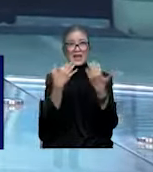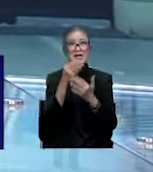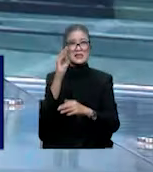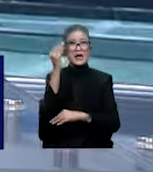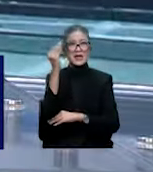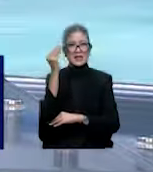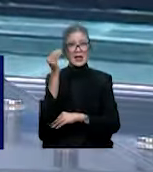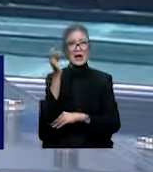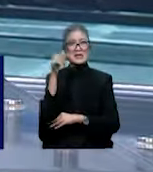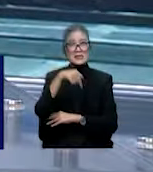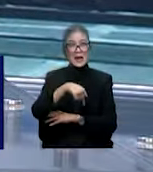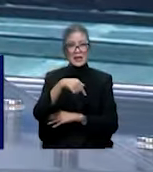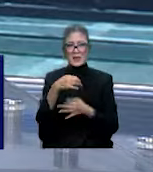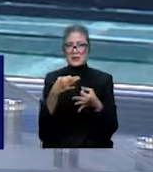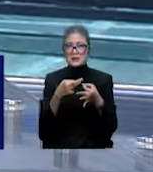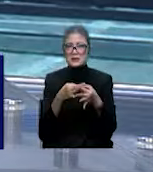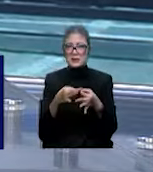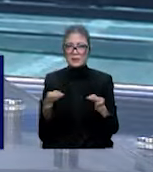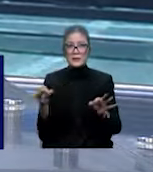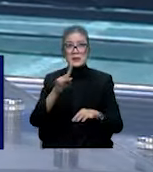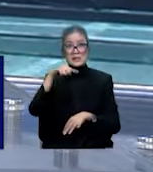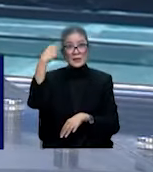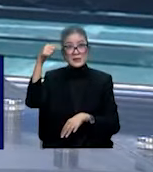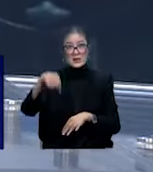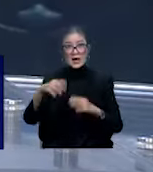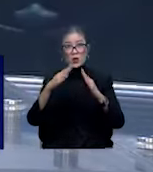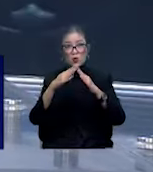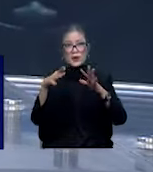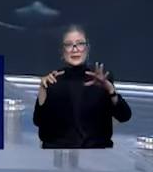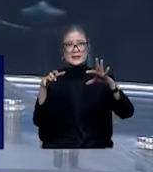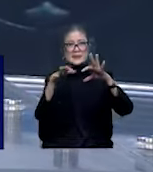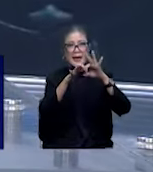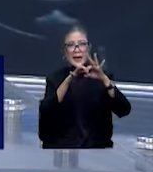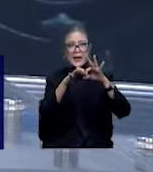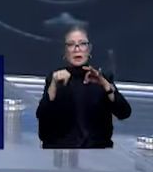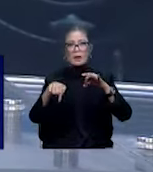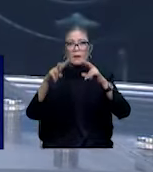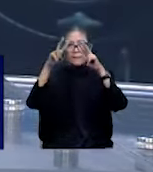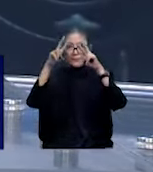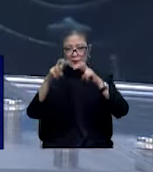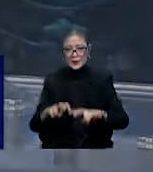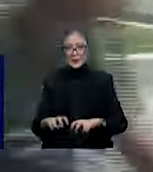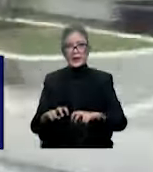sepi. Meski demikian, hingga saat ini rumah ini tidak disegel untuk kepentingan penyidikan.